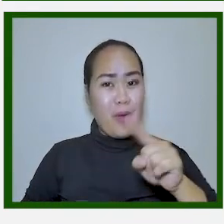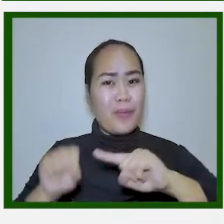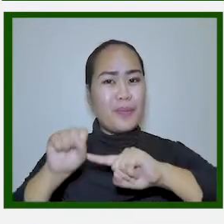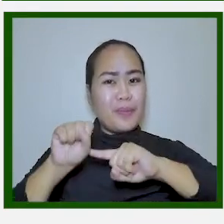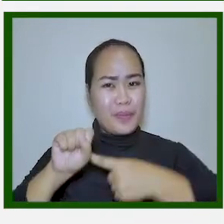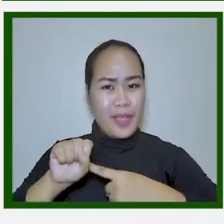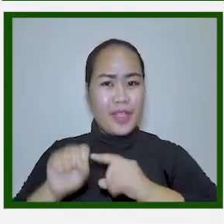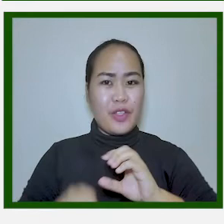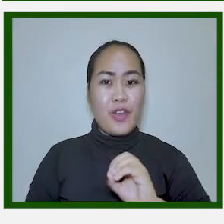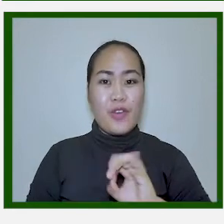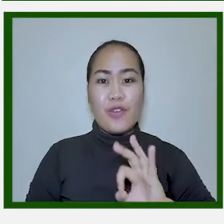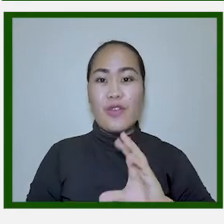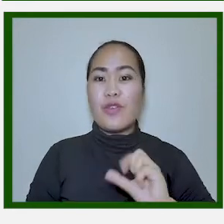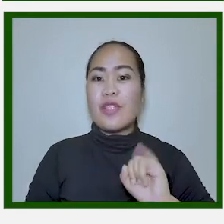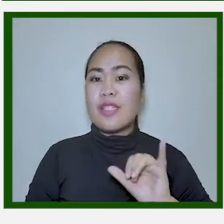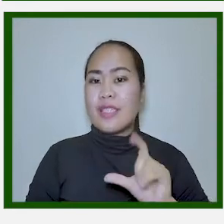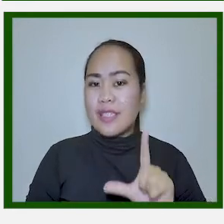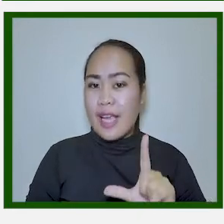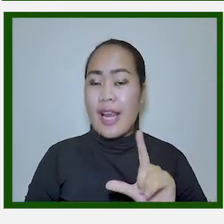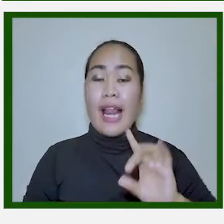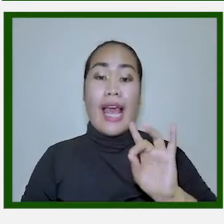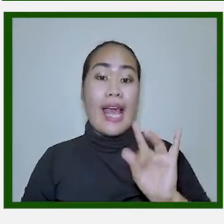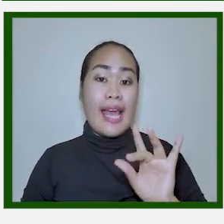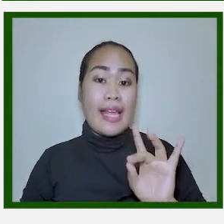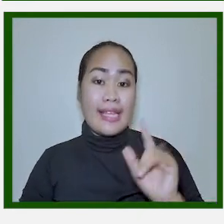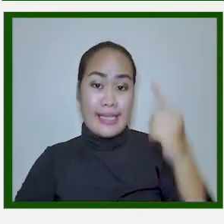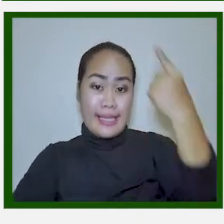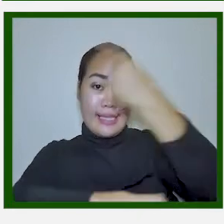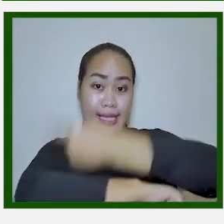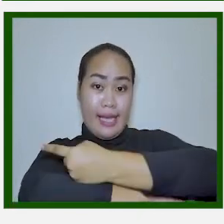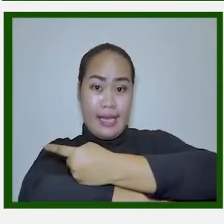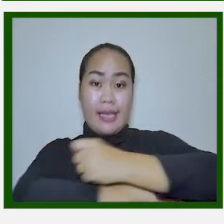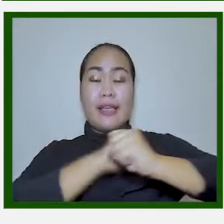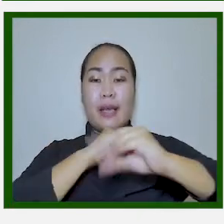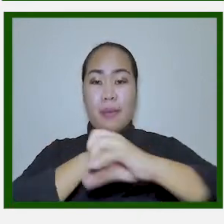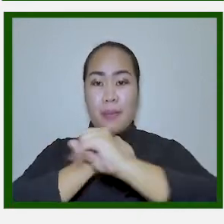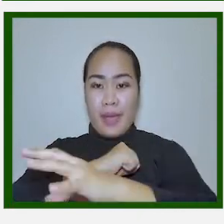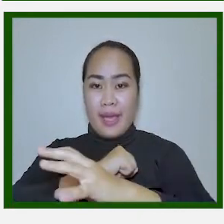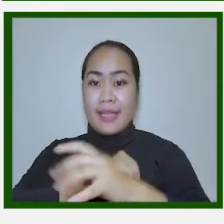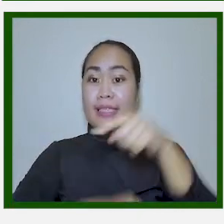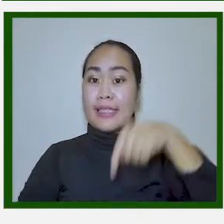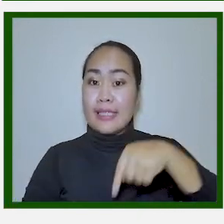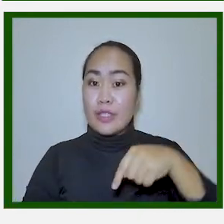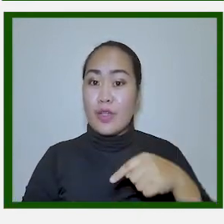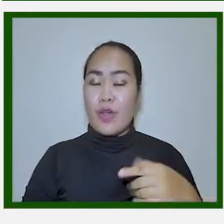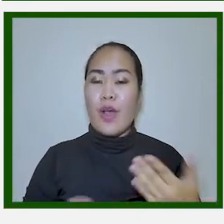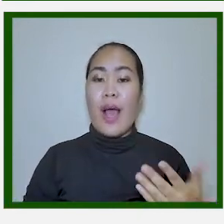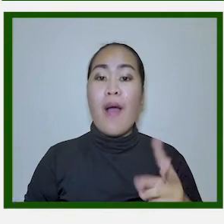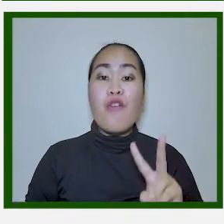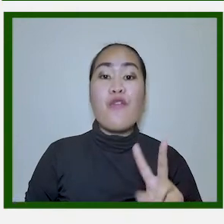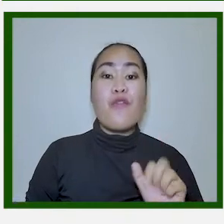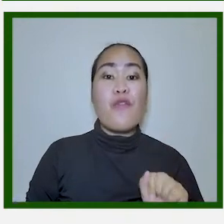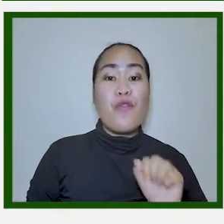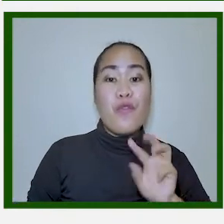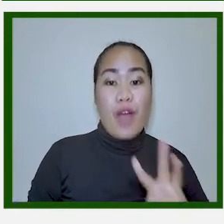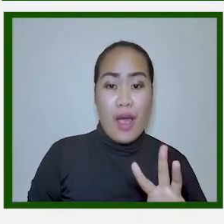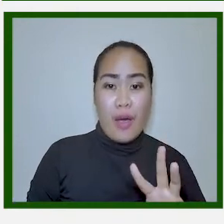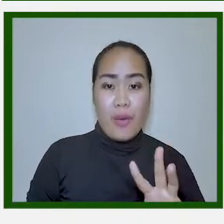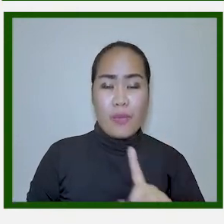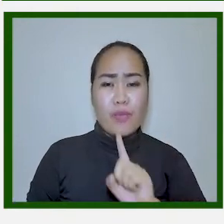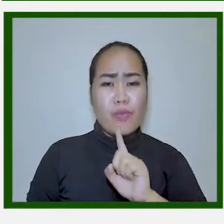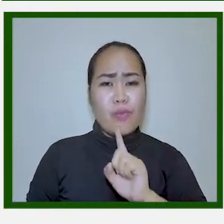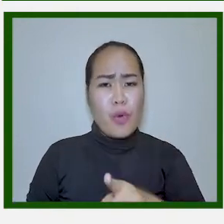18-day campaign to end VAW dito po sa Barangay San Antonio, ano? So, ang 18-day campaign to end